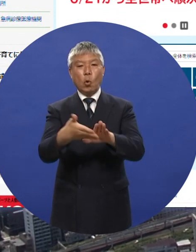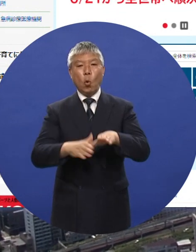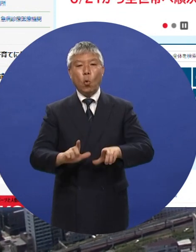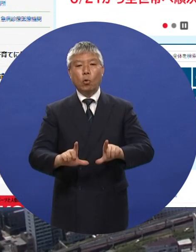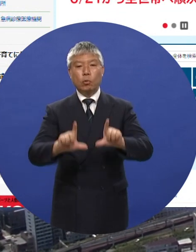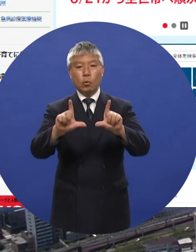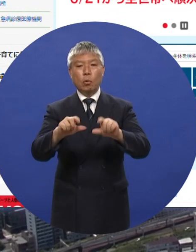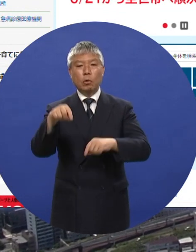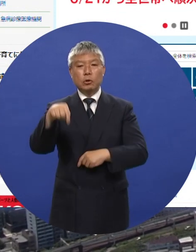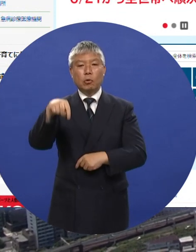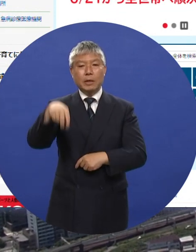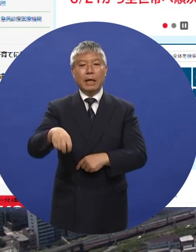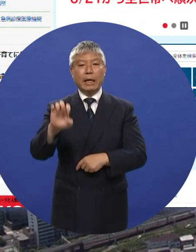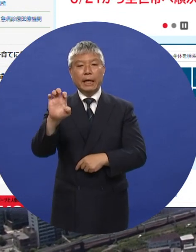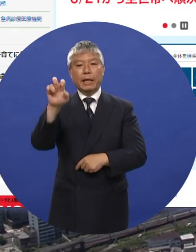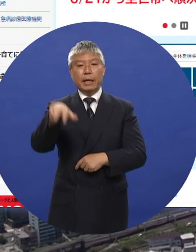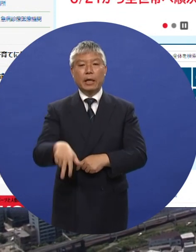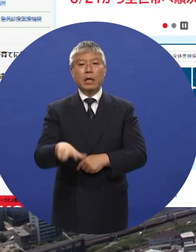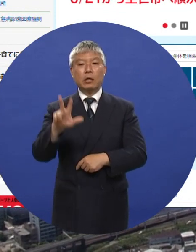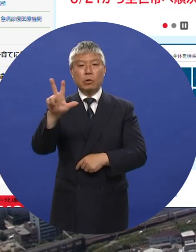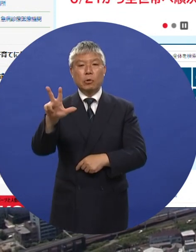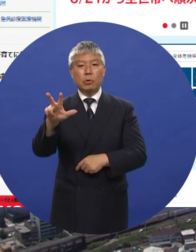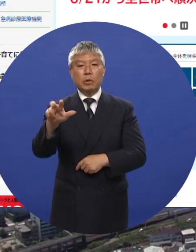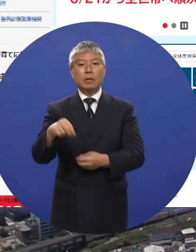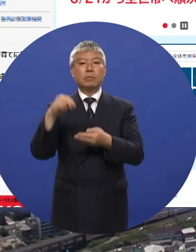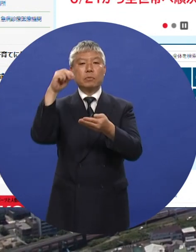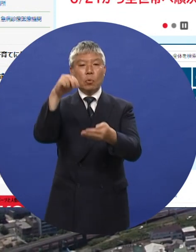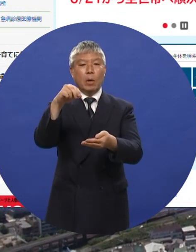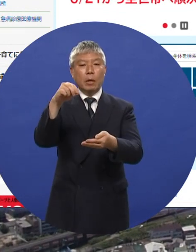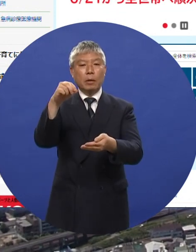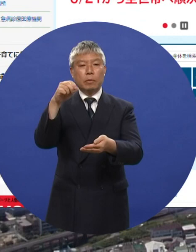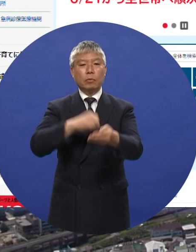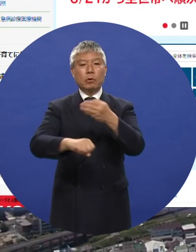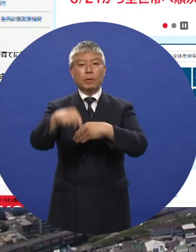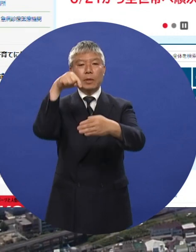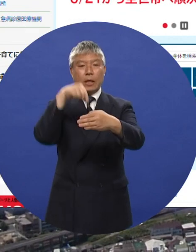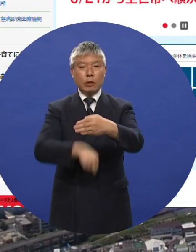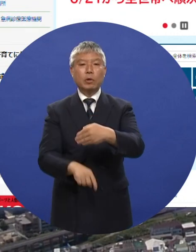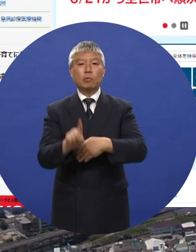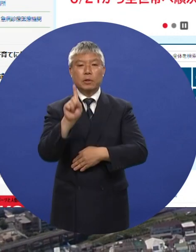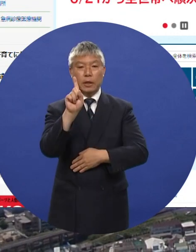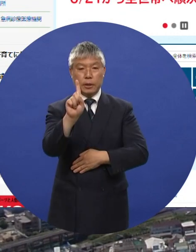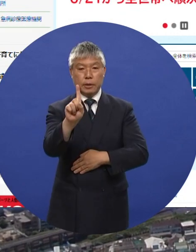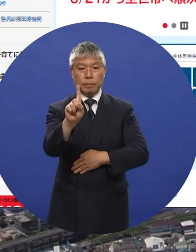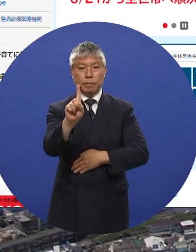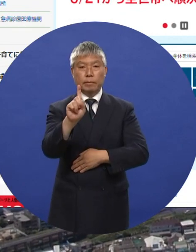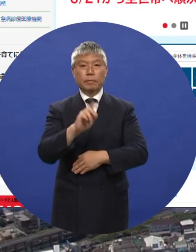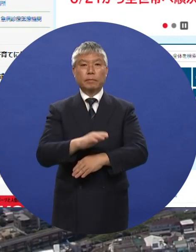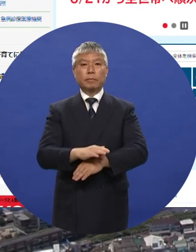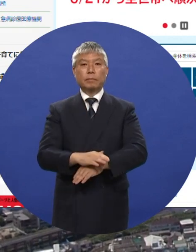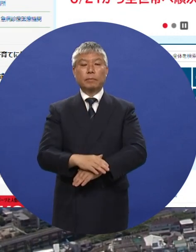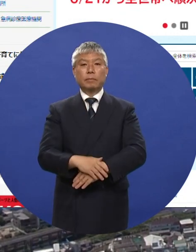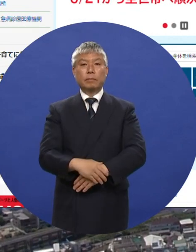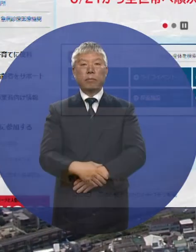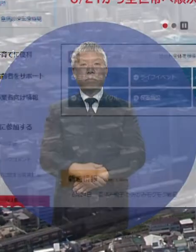防災都市高等備えるギフトはその取り組みの一つです。